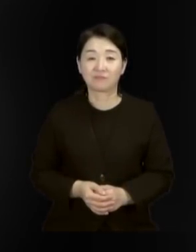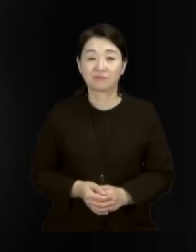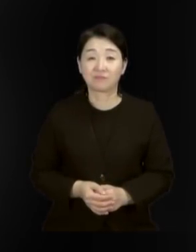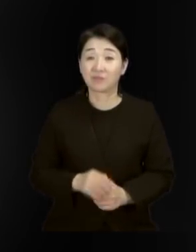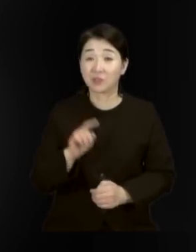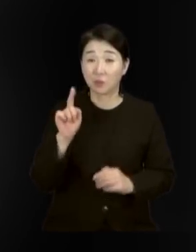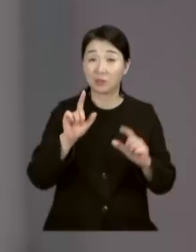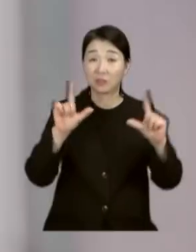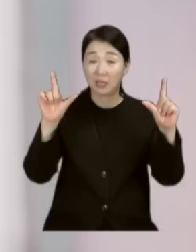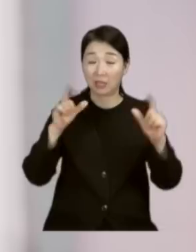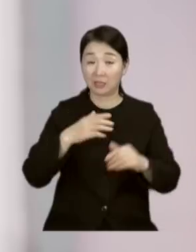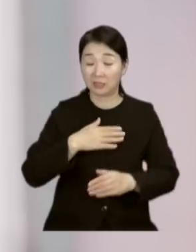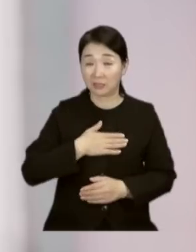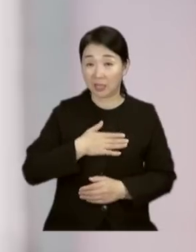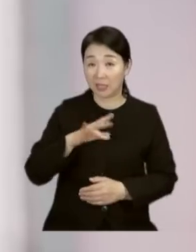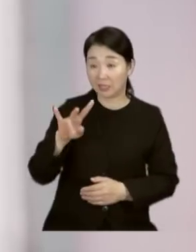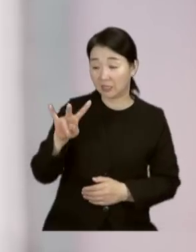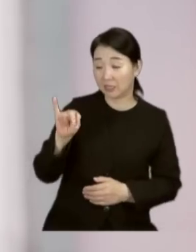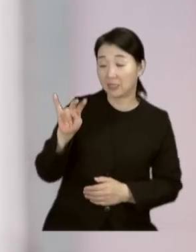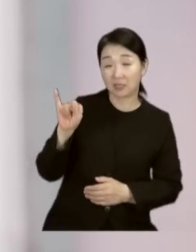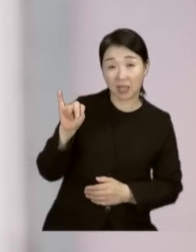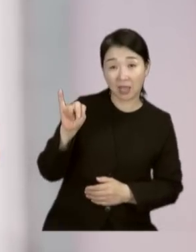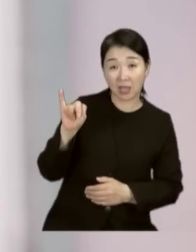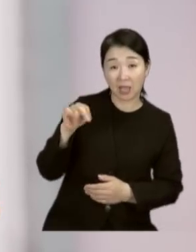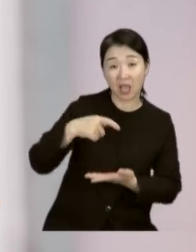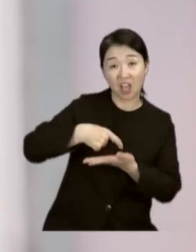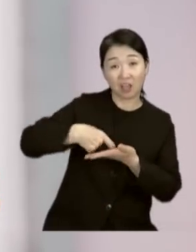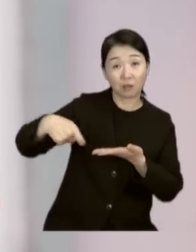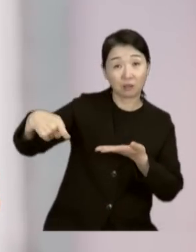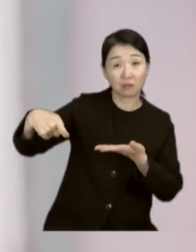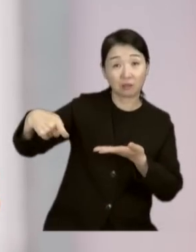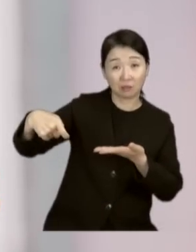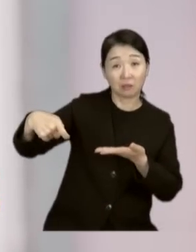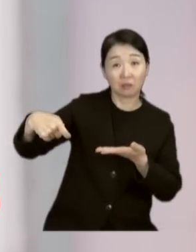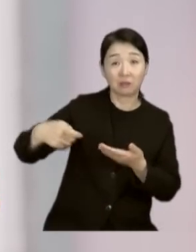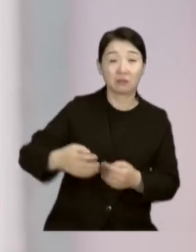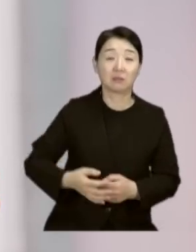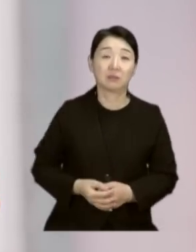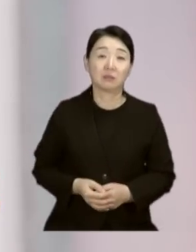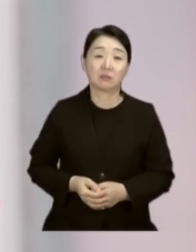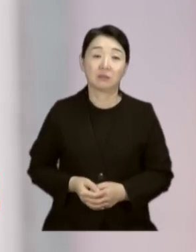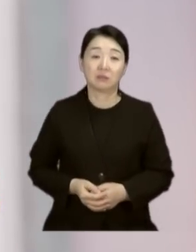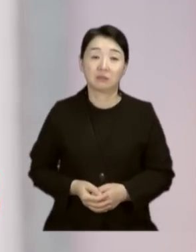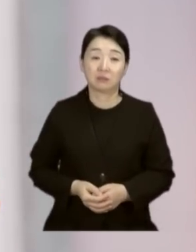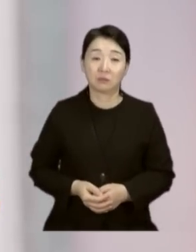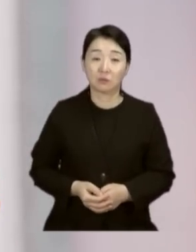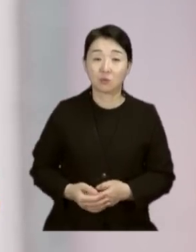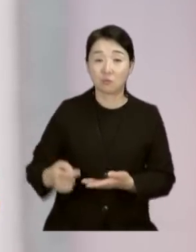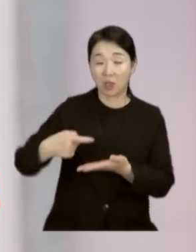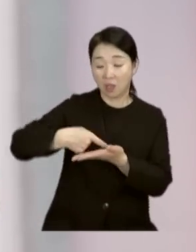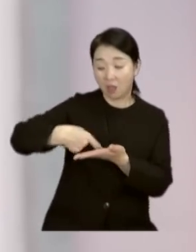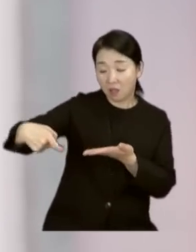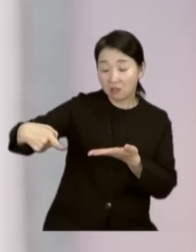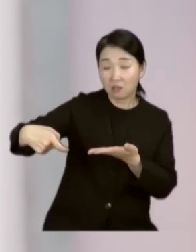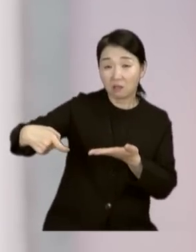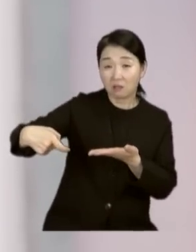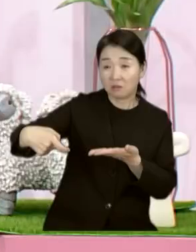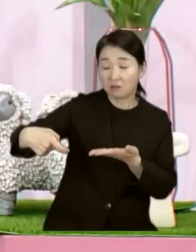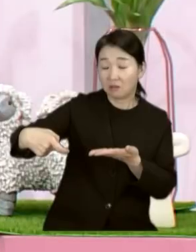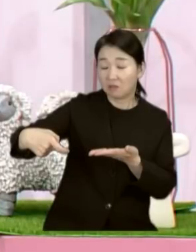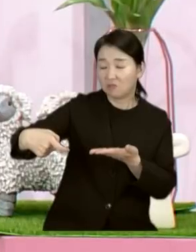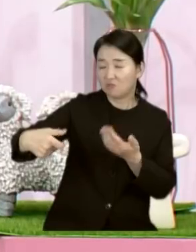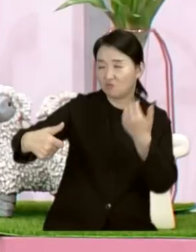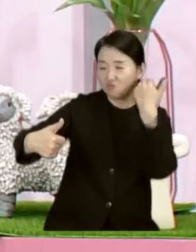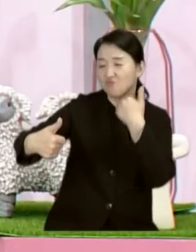그러다가 어느 날 제 인스타그램 SNS가 해킹이 된 거예요. 해킹이 됐는데 요즘은 해킹이 되면 찾을 수가 없대요.